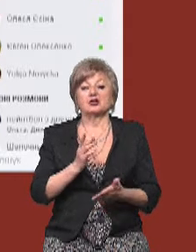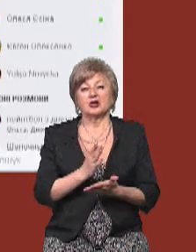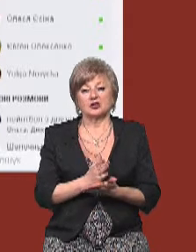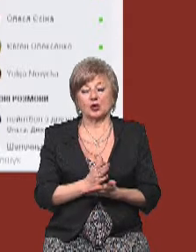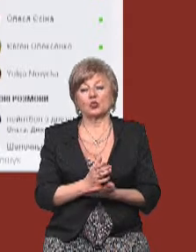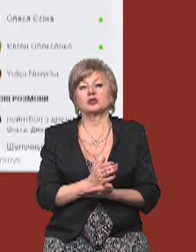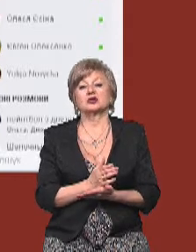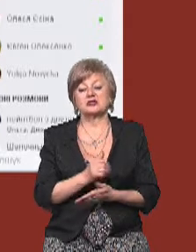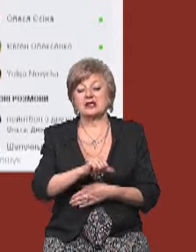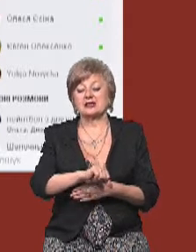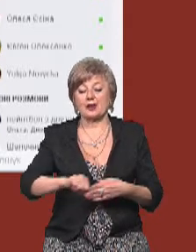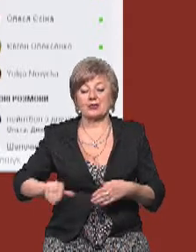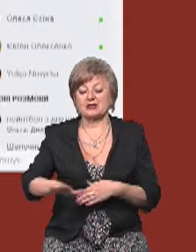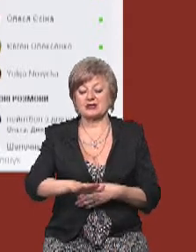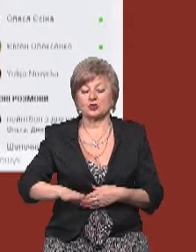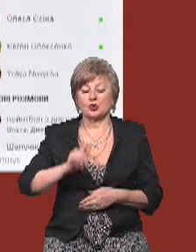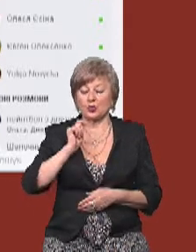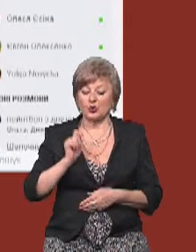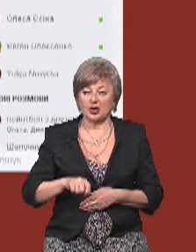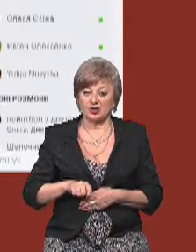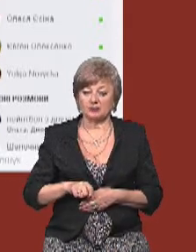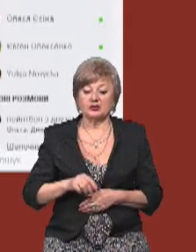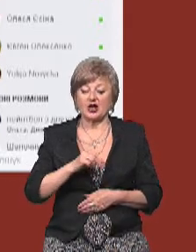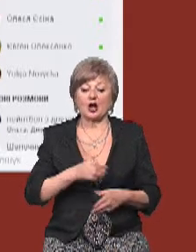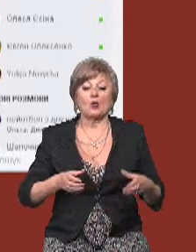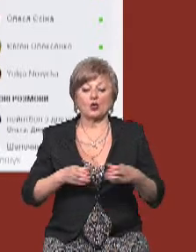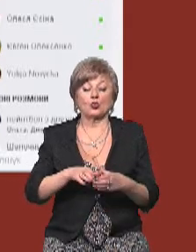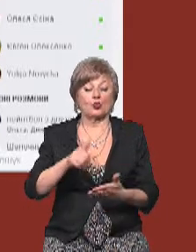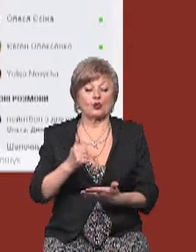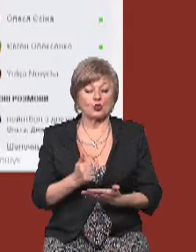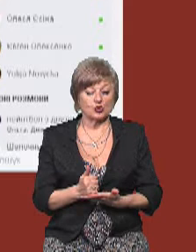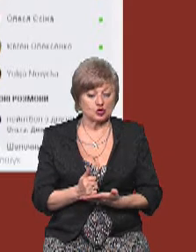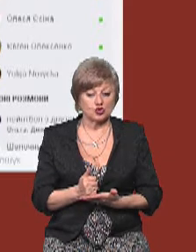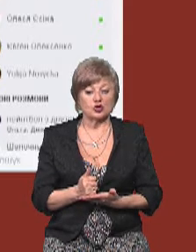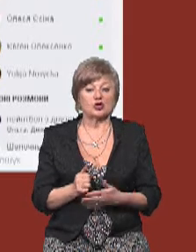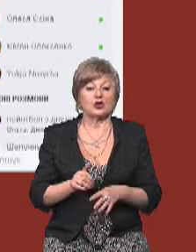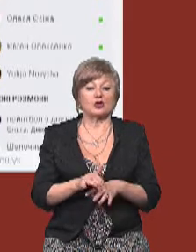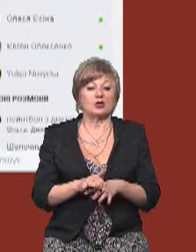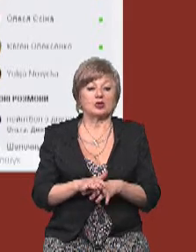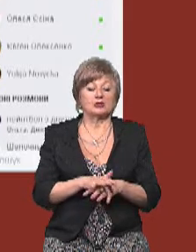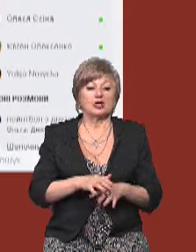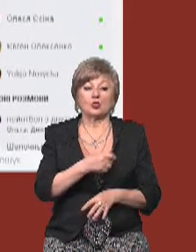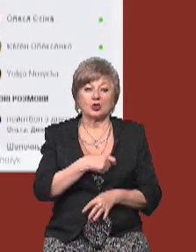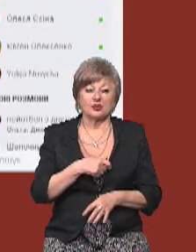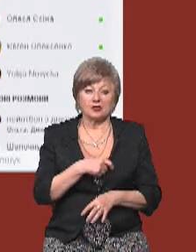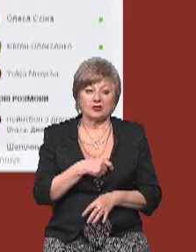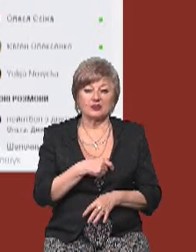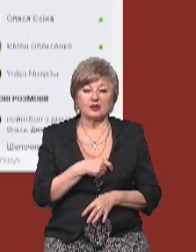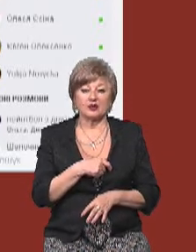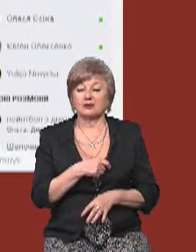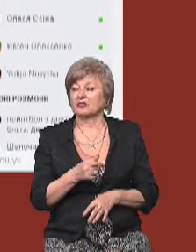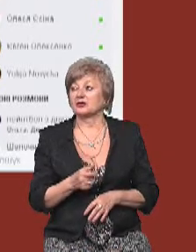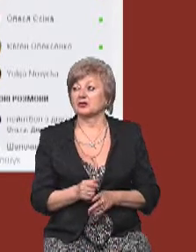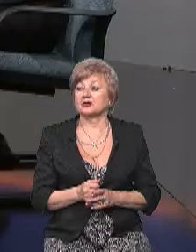будуть ввезені на митну територію України. Робочу групу очолюватиме, як було сказано, народний депутат України новообраного Владислав